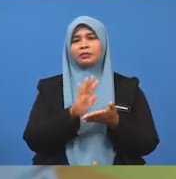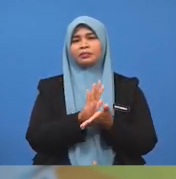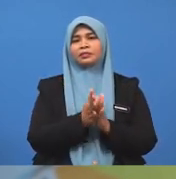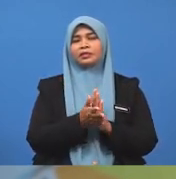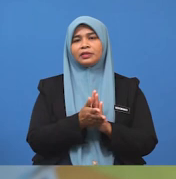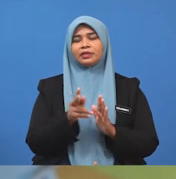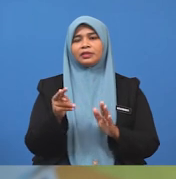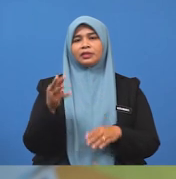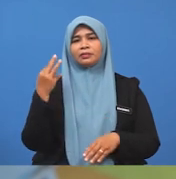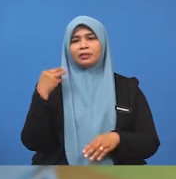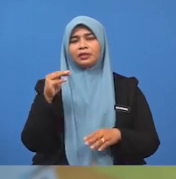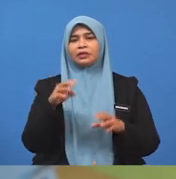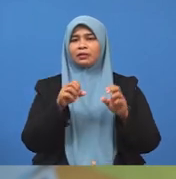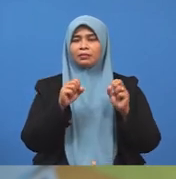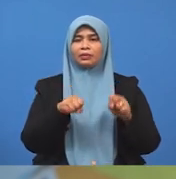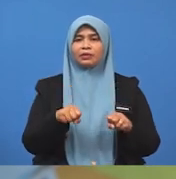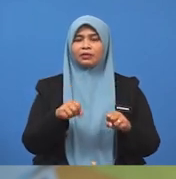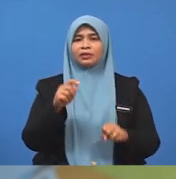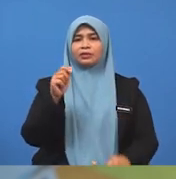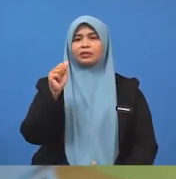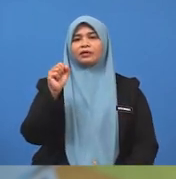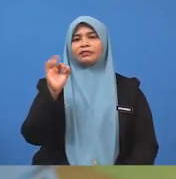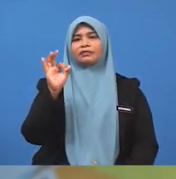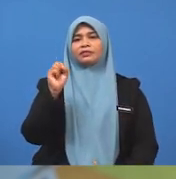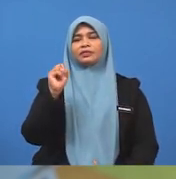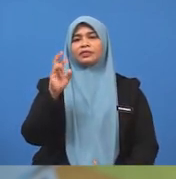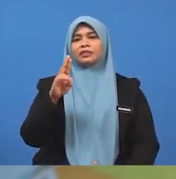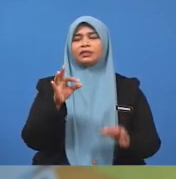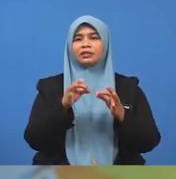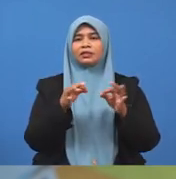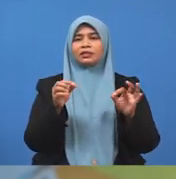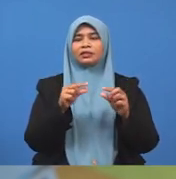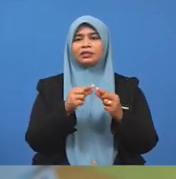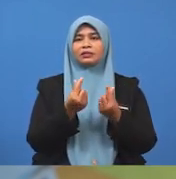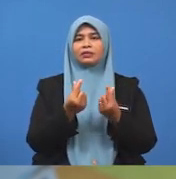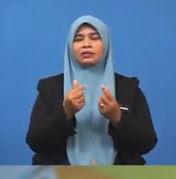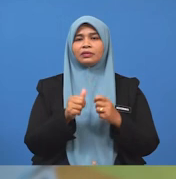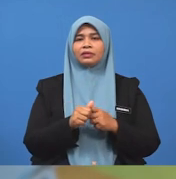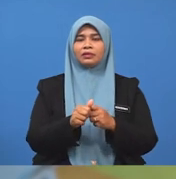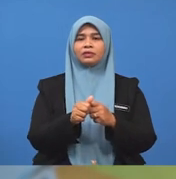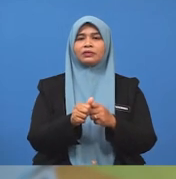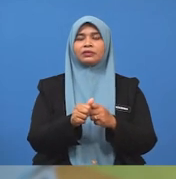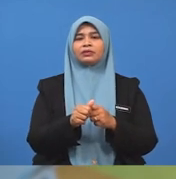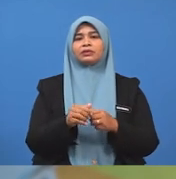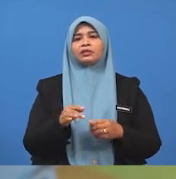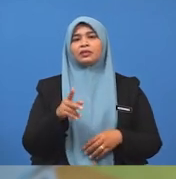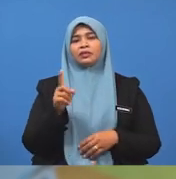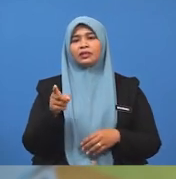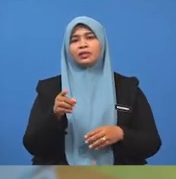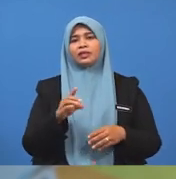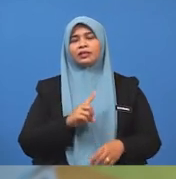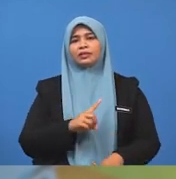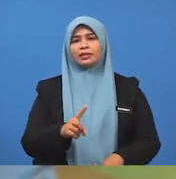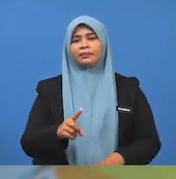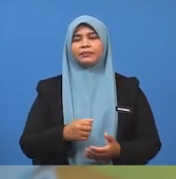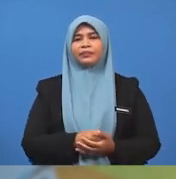mereka mampu mencapai sirkan ayat-ayat al-qur'an mengikut kehendak syariat Islam